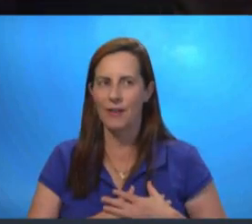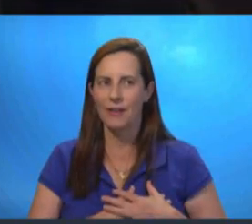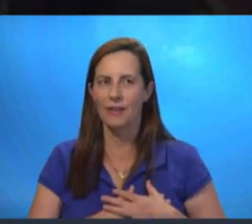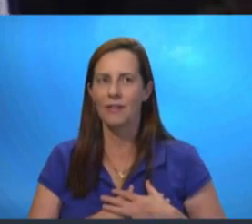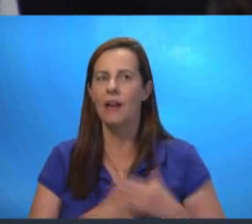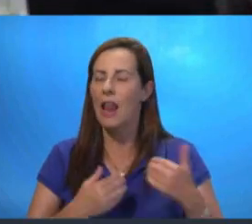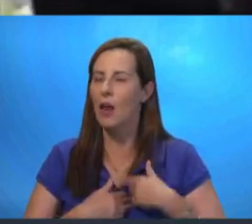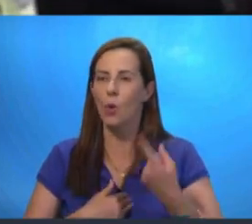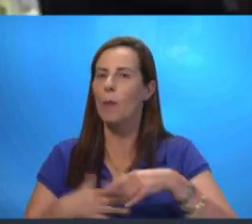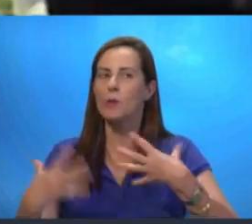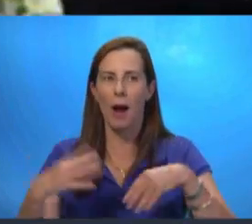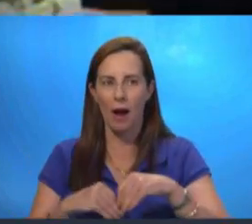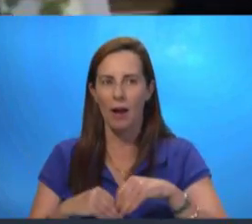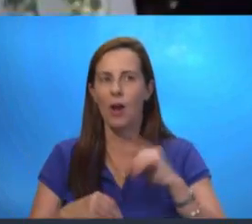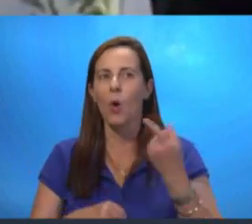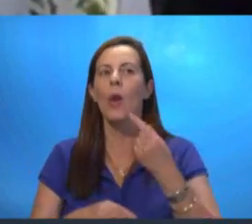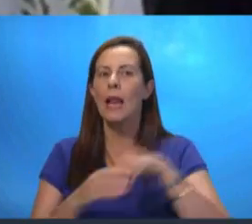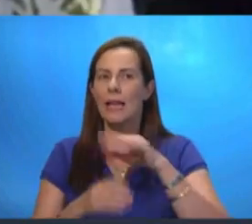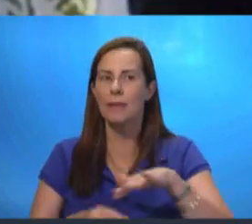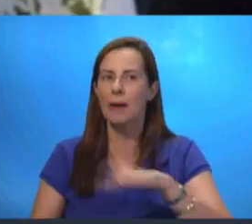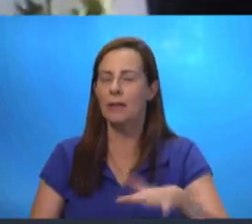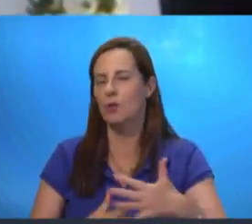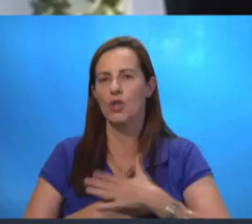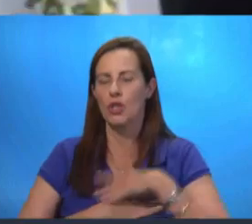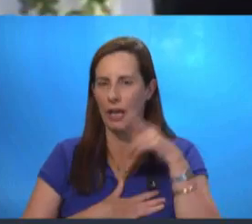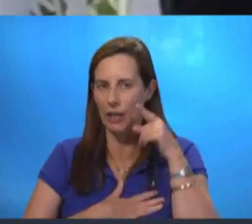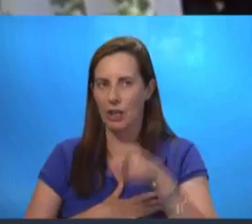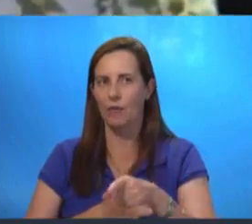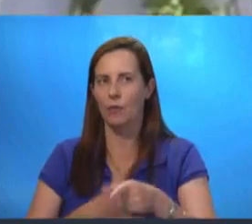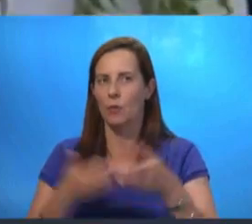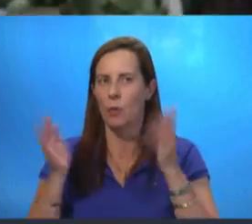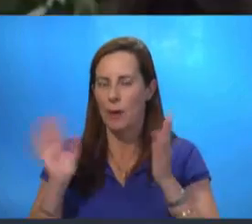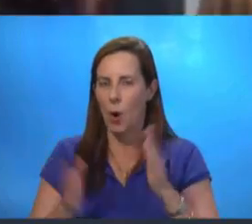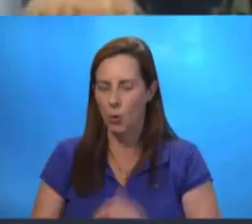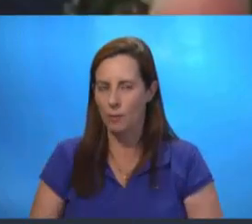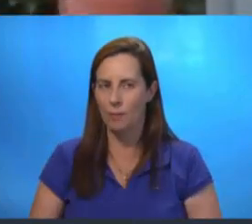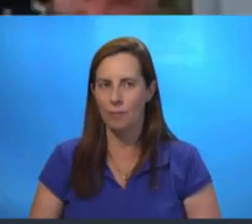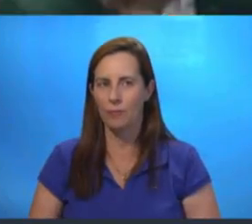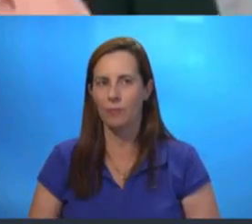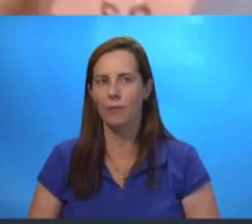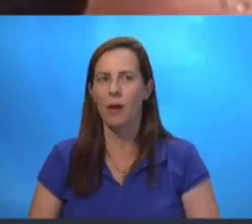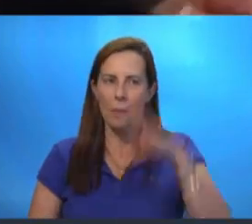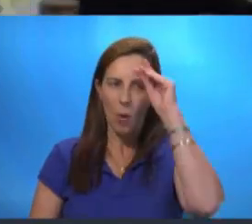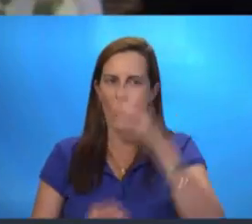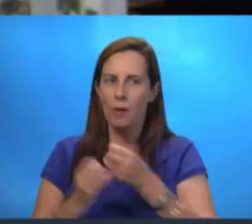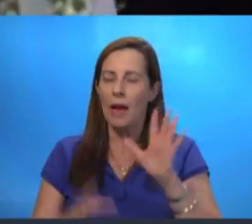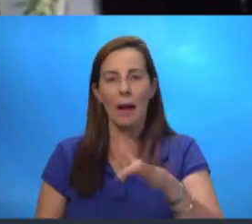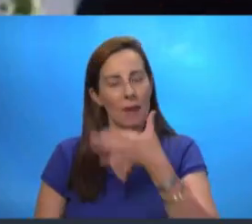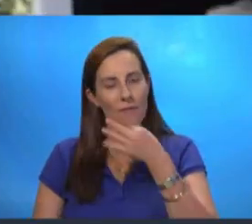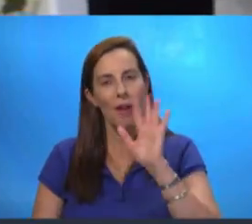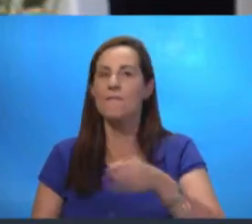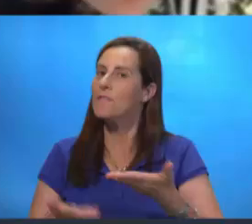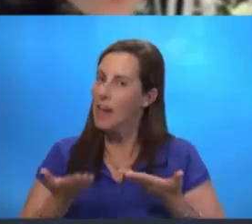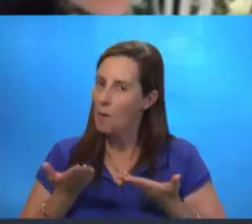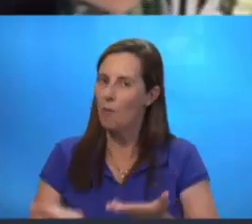לנו, לכל המשפחה, כולל הילדים הקטנים שהתאהבו בו מאוד. בחור מקסים, גם יפה